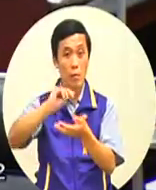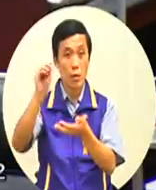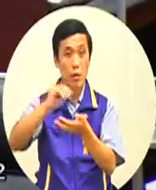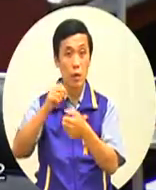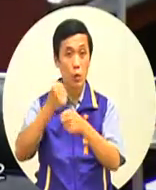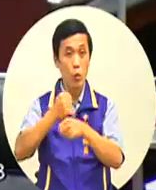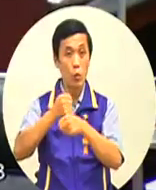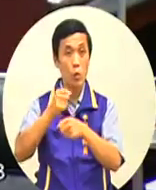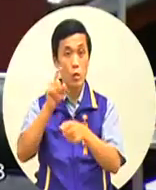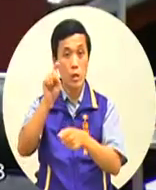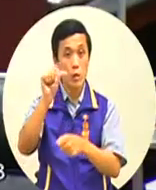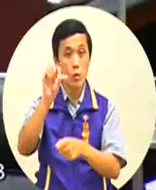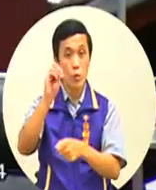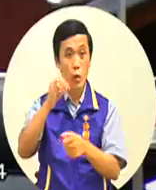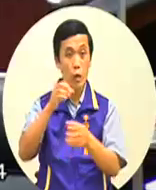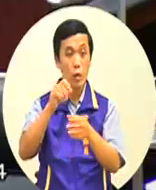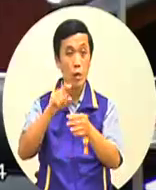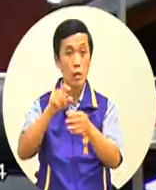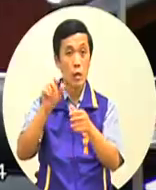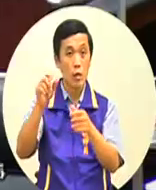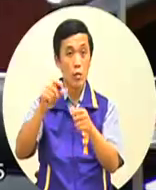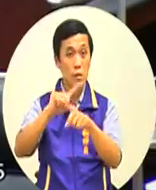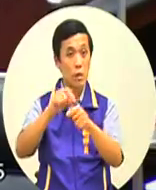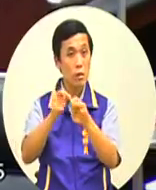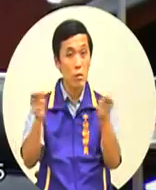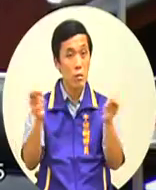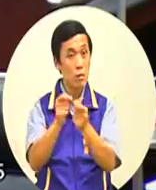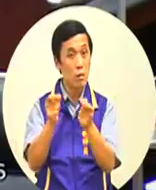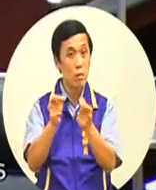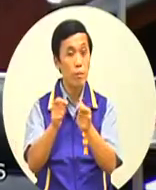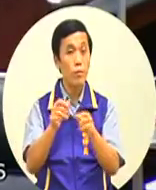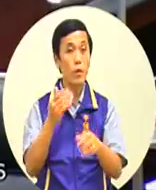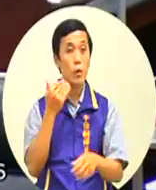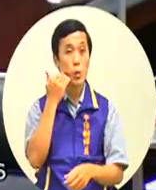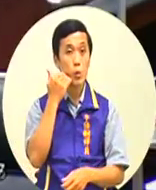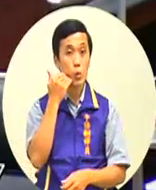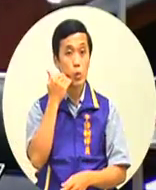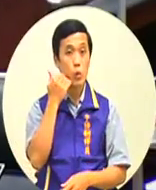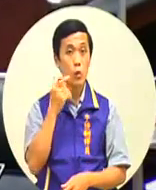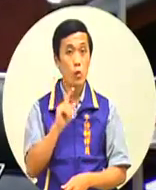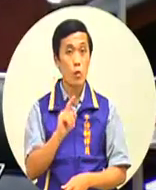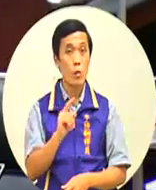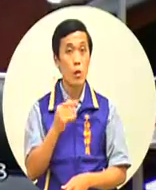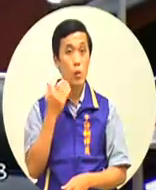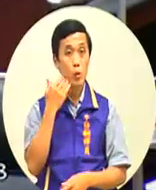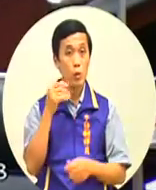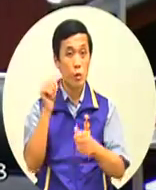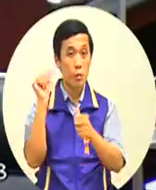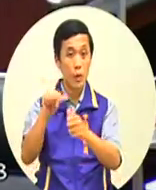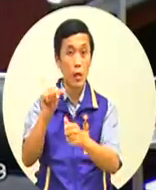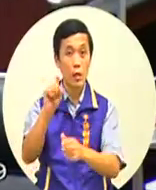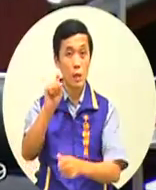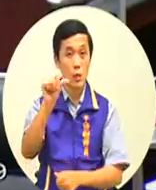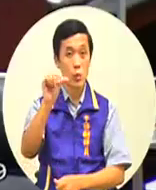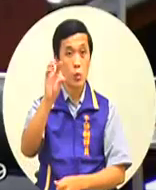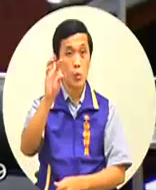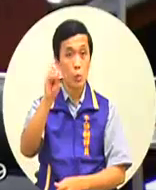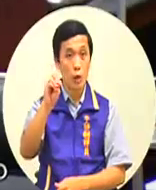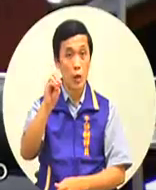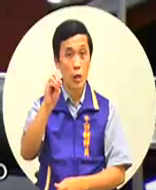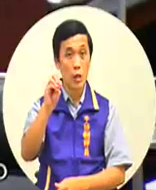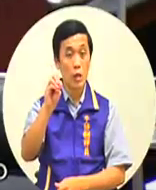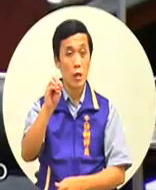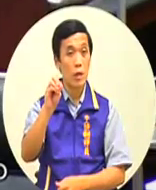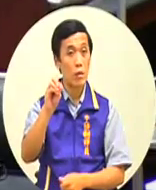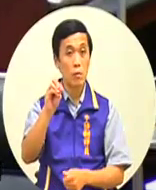题。菜有较好，价少看，啊无讲真诶啦， 罚150,000压年吼，一年当都袂